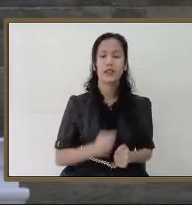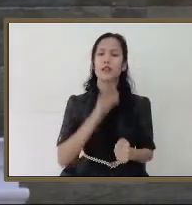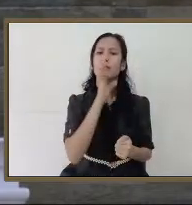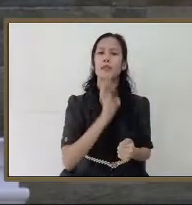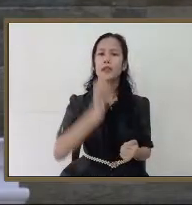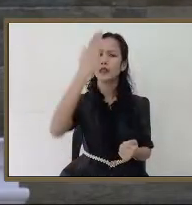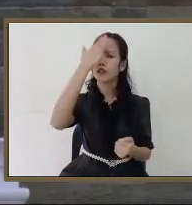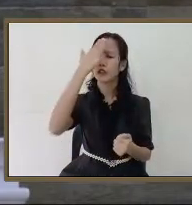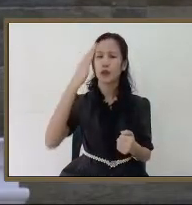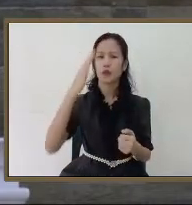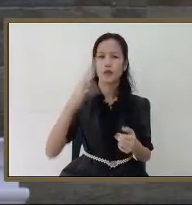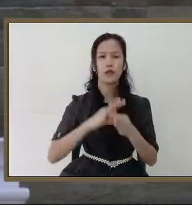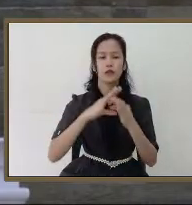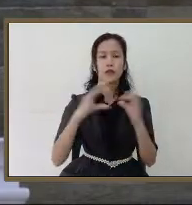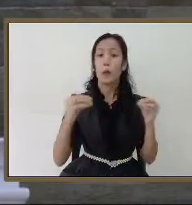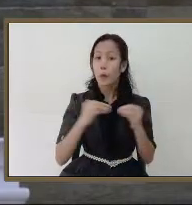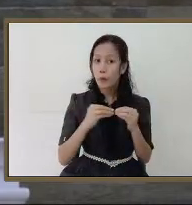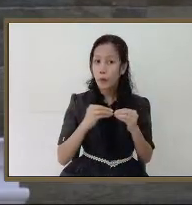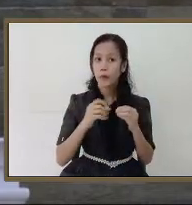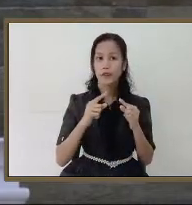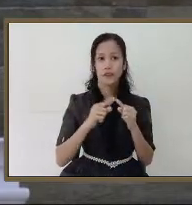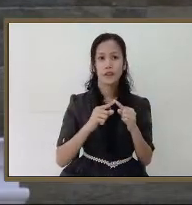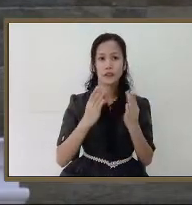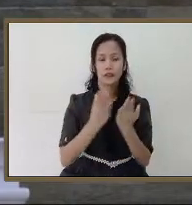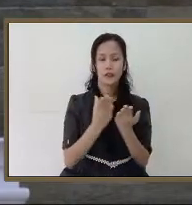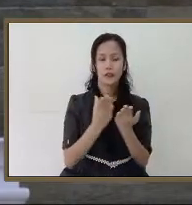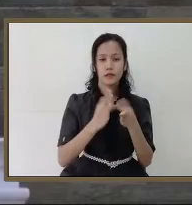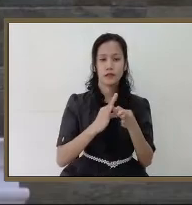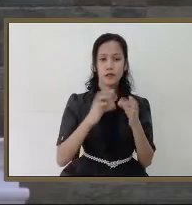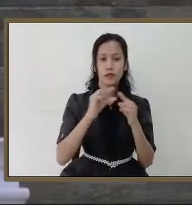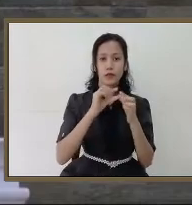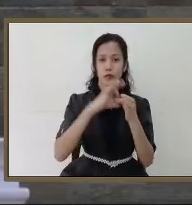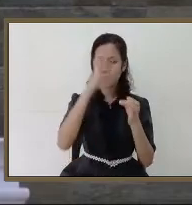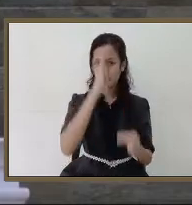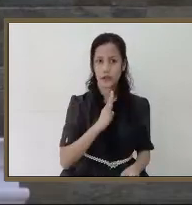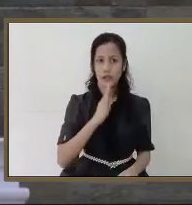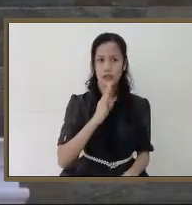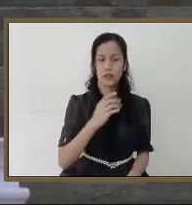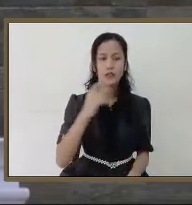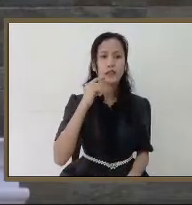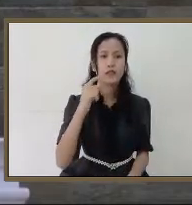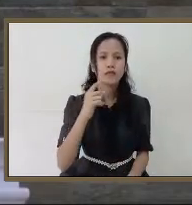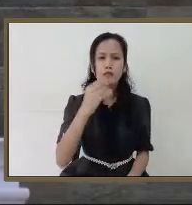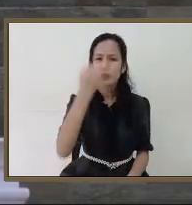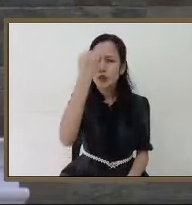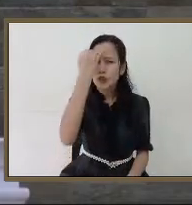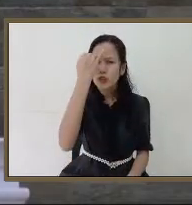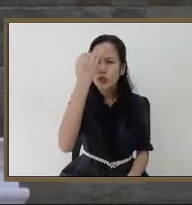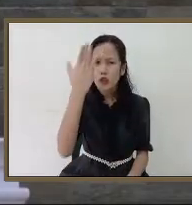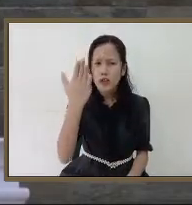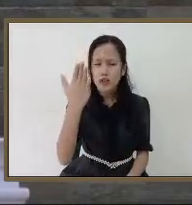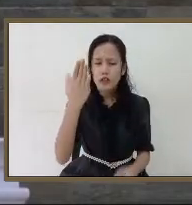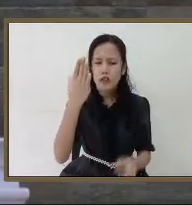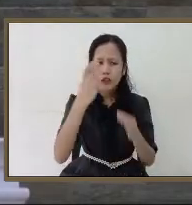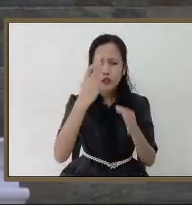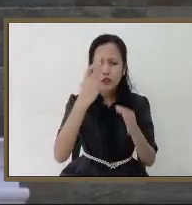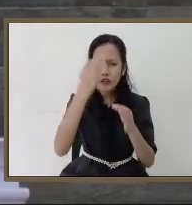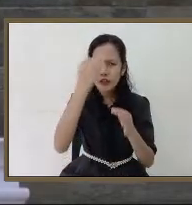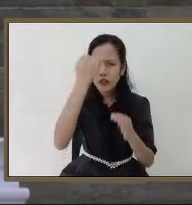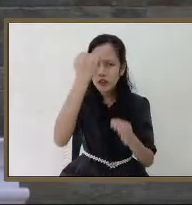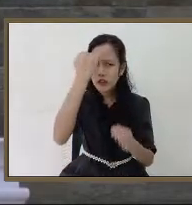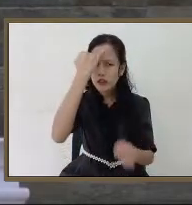with the Word of God. It will always make us familiarize the Word of God. Sabi nga ni Pastor, ignorance of God's Word is ignorance of